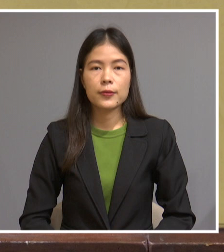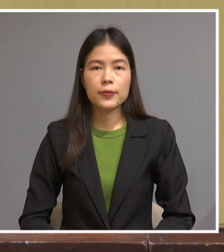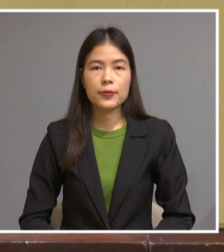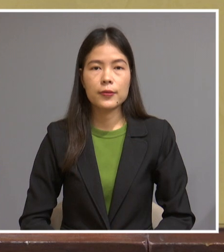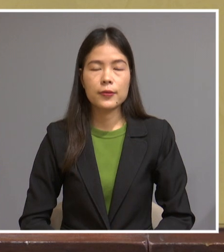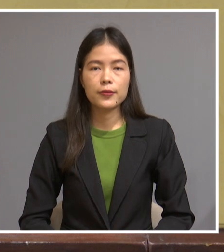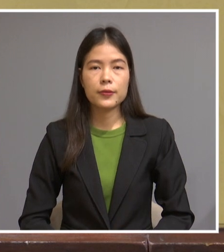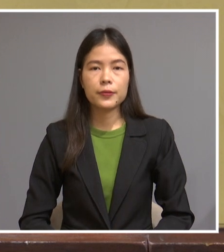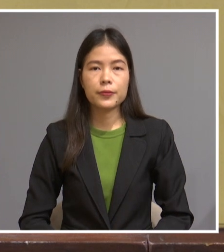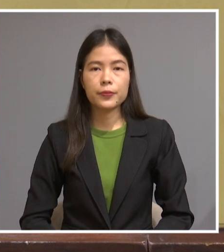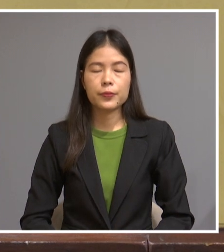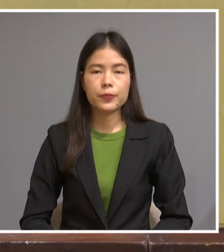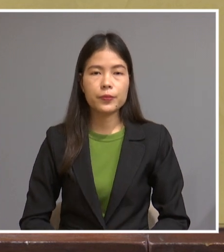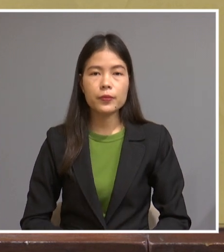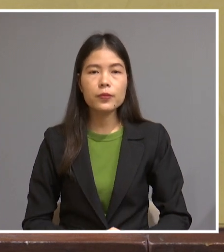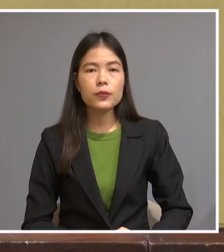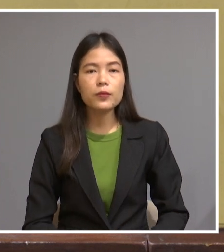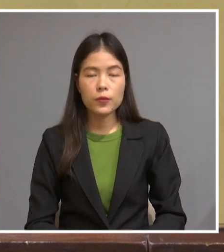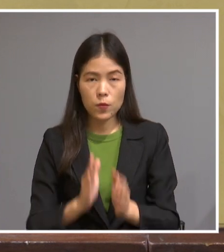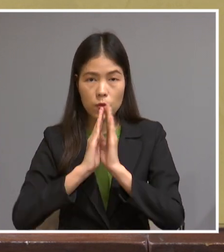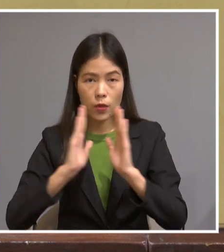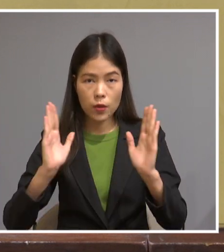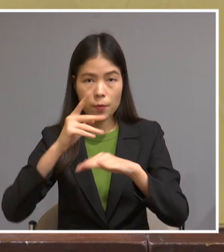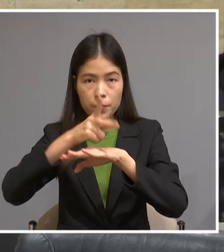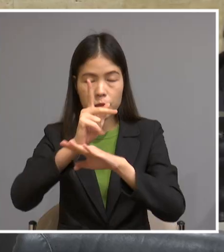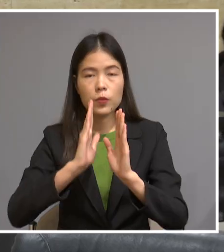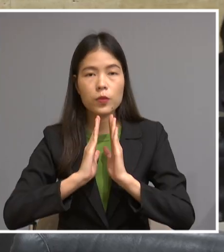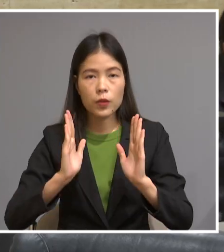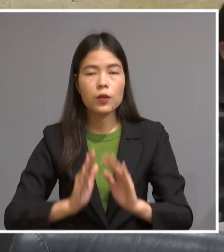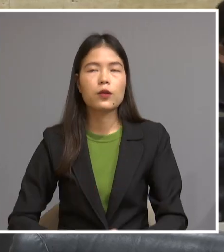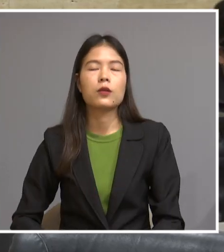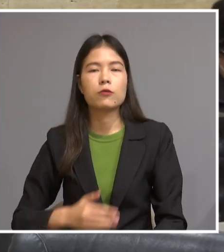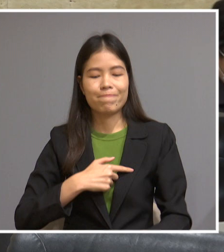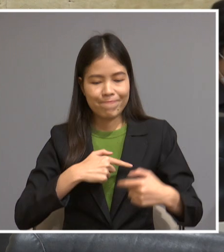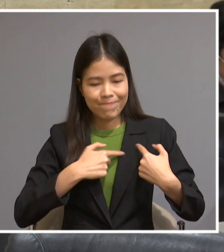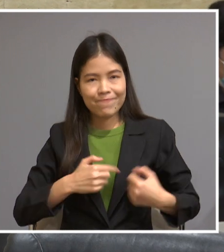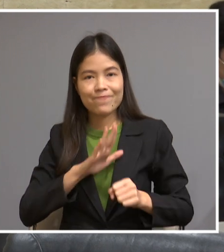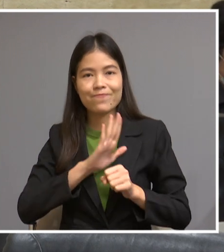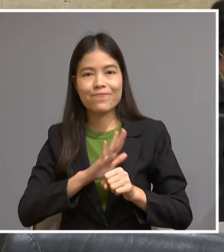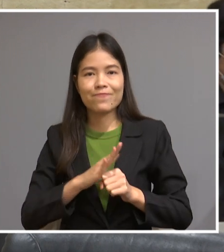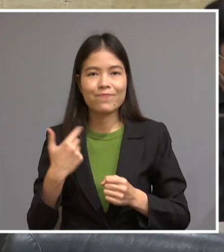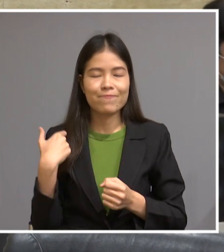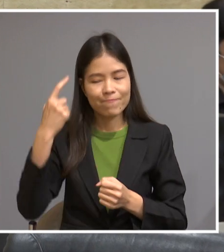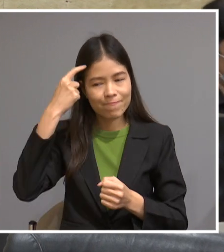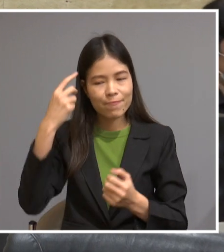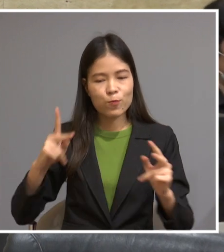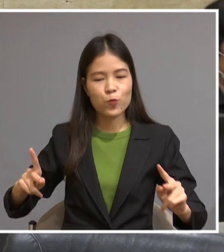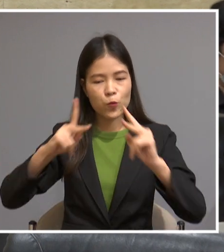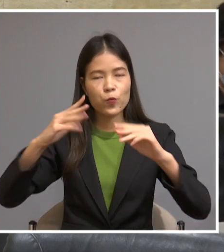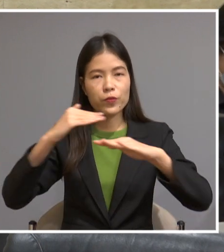บครับ ขบคุครั ทานประทานครับพอใจเป็อยางยิ่งนะครับที่ทางกระท principioรรมภัมนาคมได